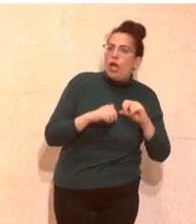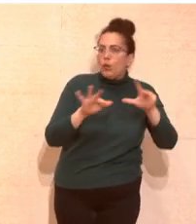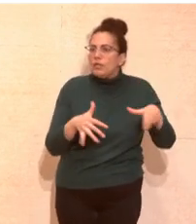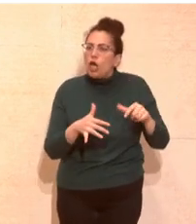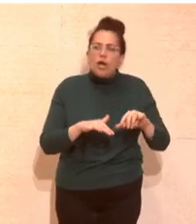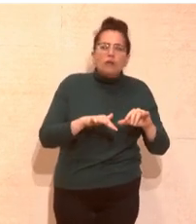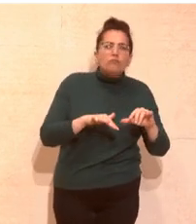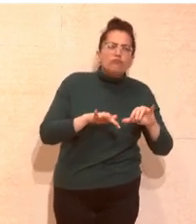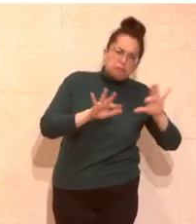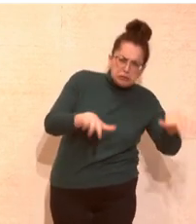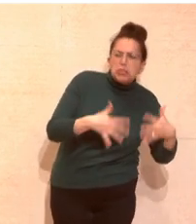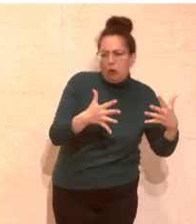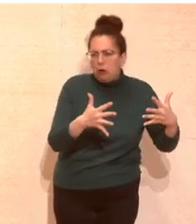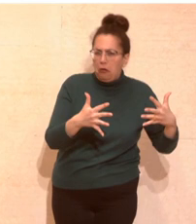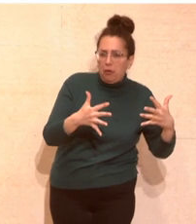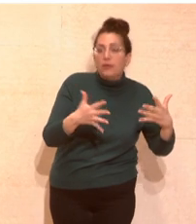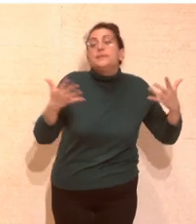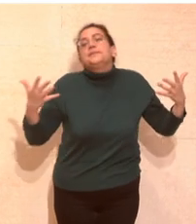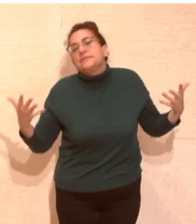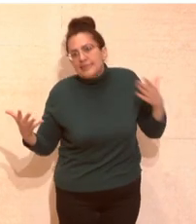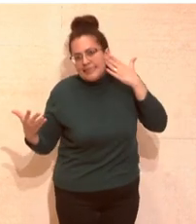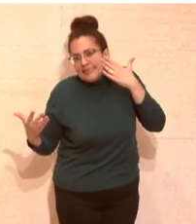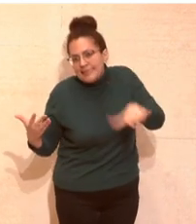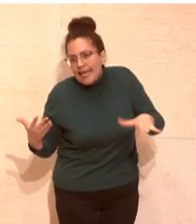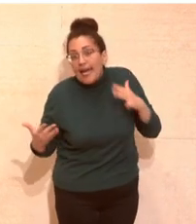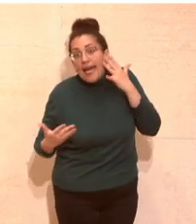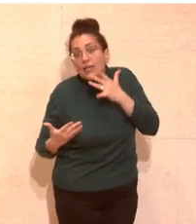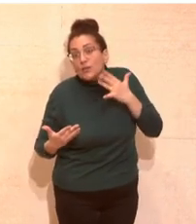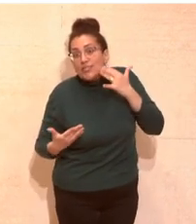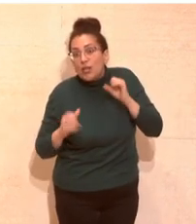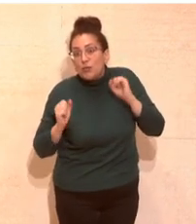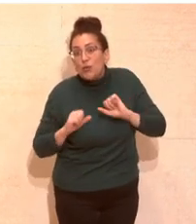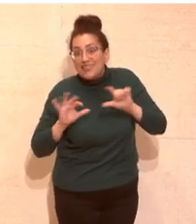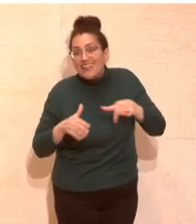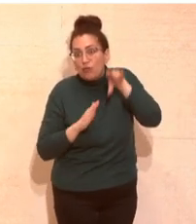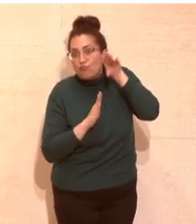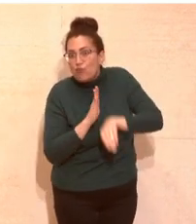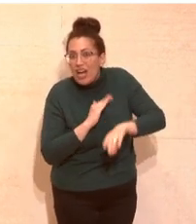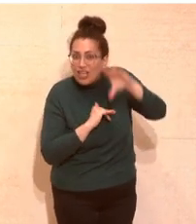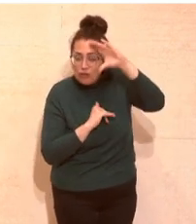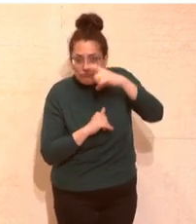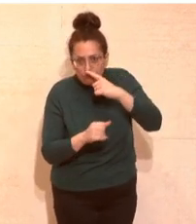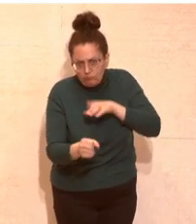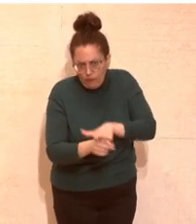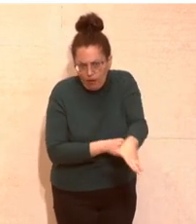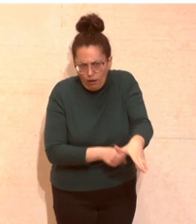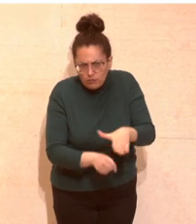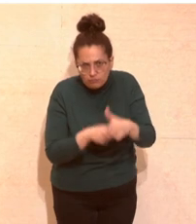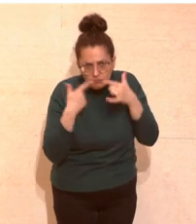nuit. Et comme on le verra, il y a malheureusement des adolescents qui dorment 7 heures ou moins. Et là, c'est notoirement